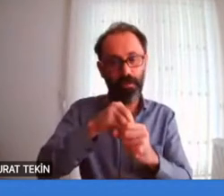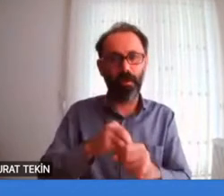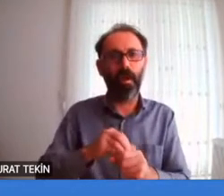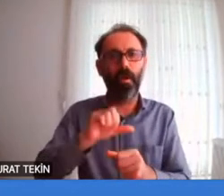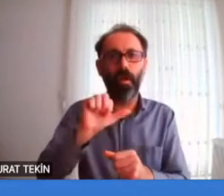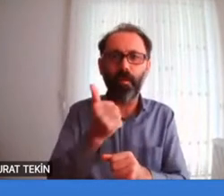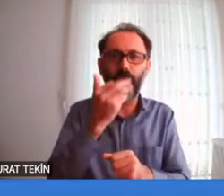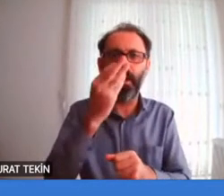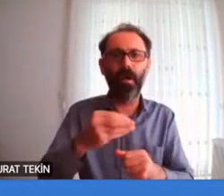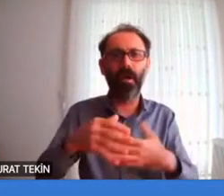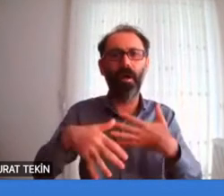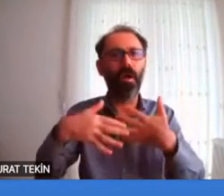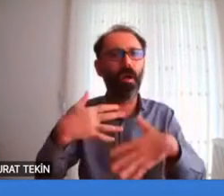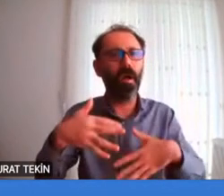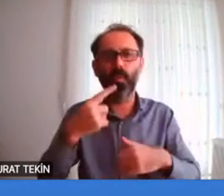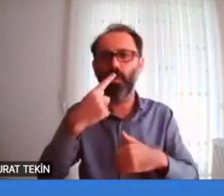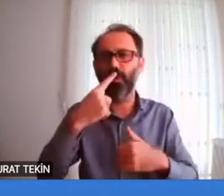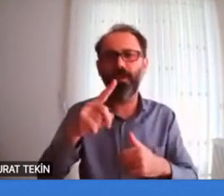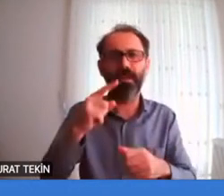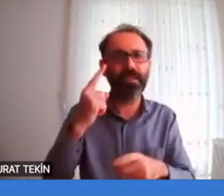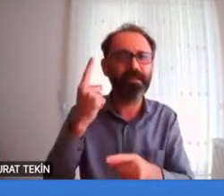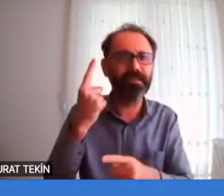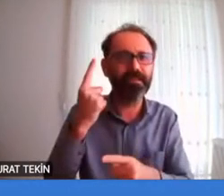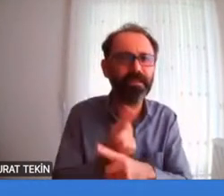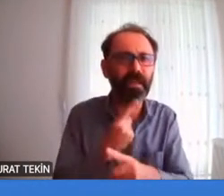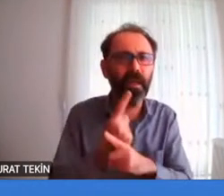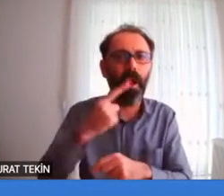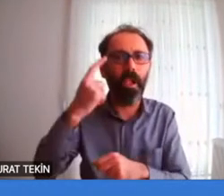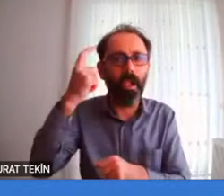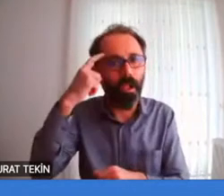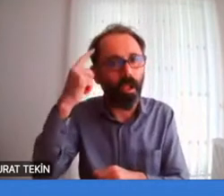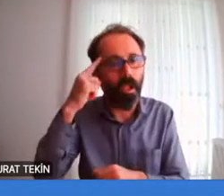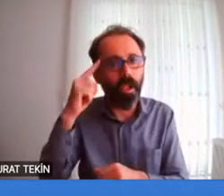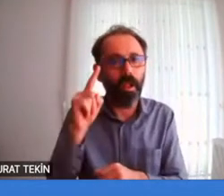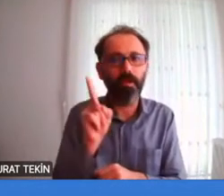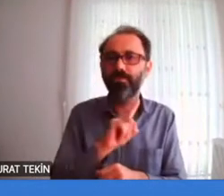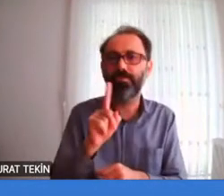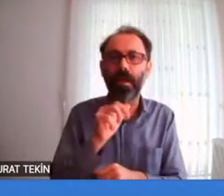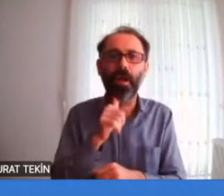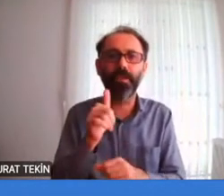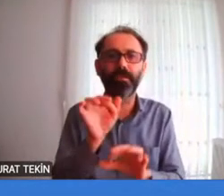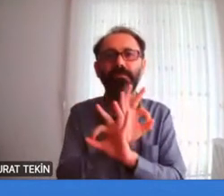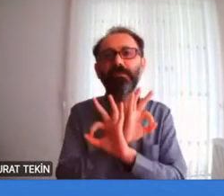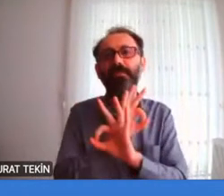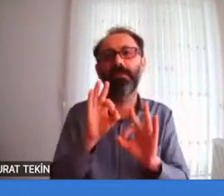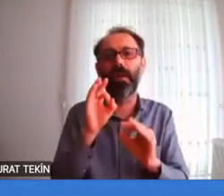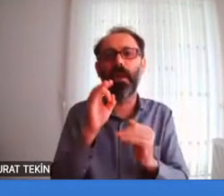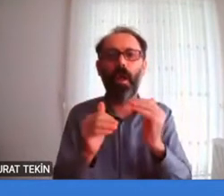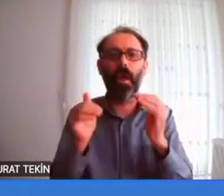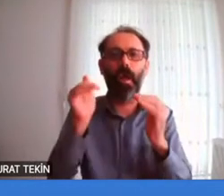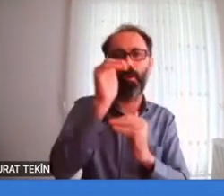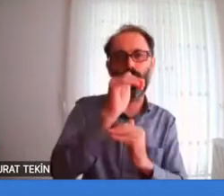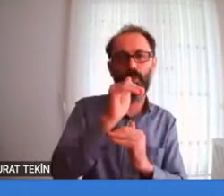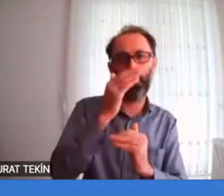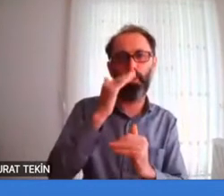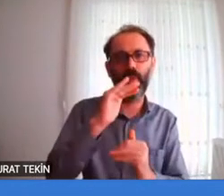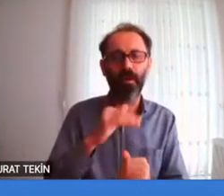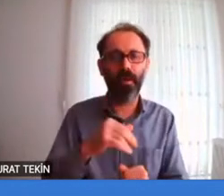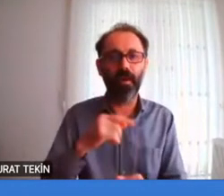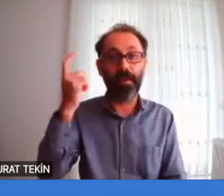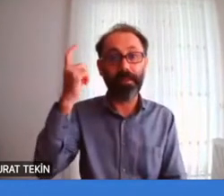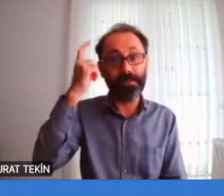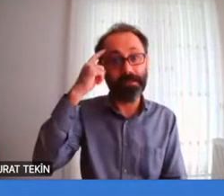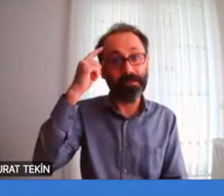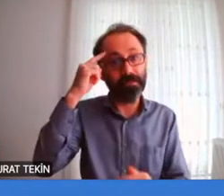aslında engel denilen şeyin eğer zihindeyse hiçbir şekilde aşılamadığını, ama eğer zihinde